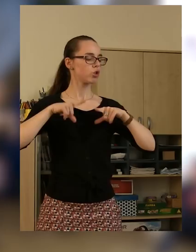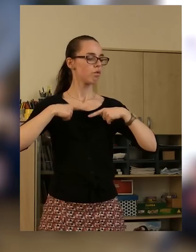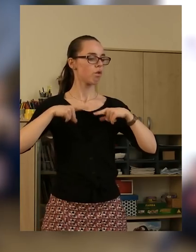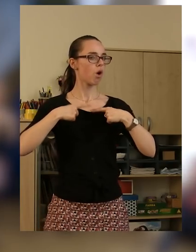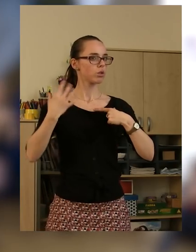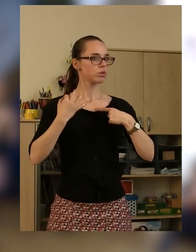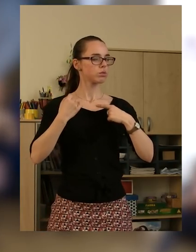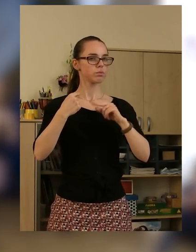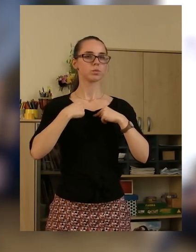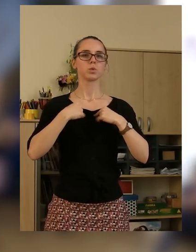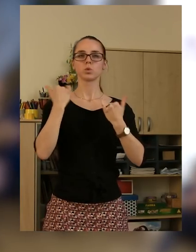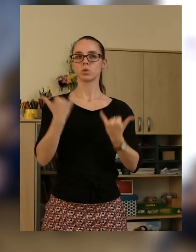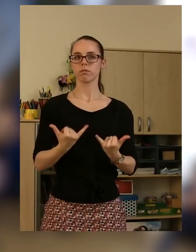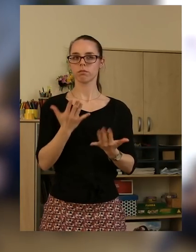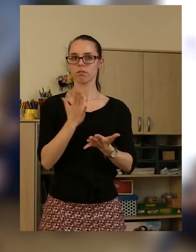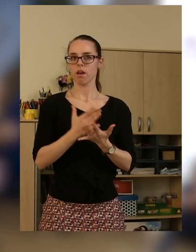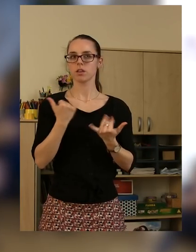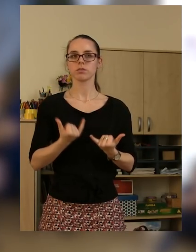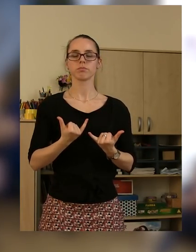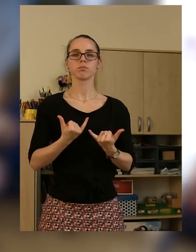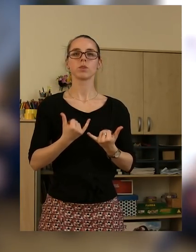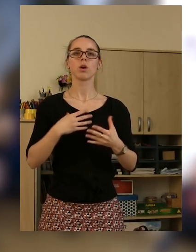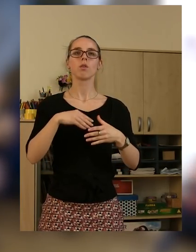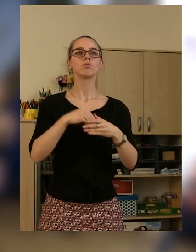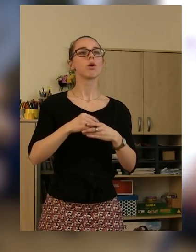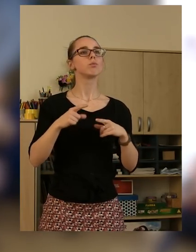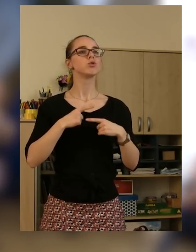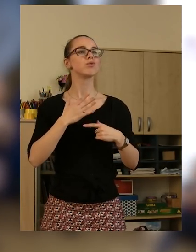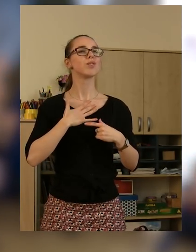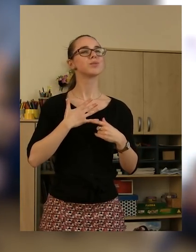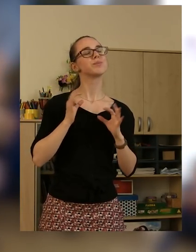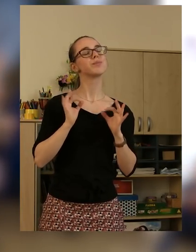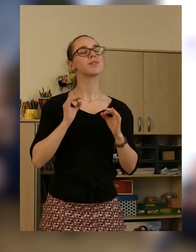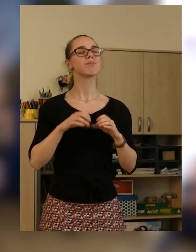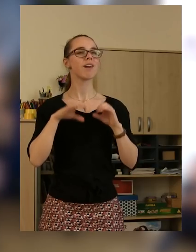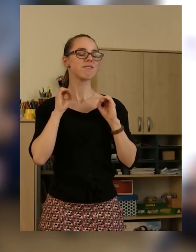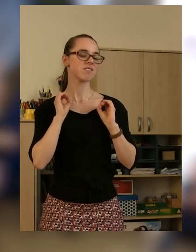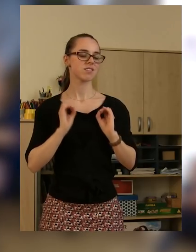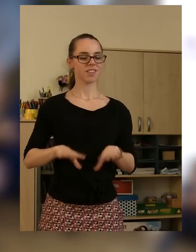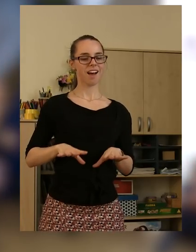se vzdál určitého typu pošetilosti, pak by se ti otevřela další cesta.